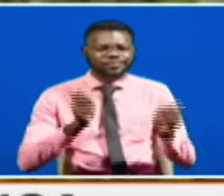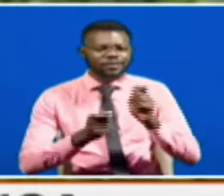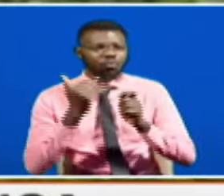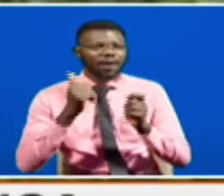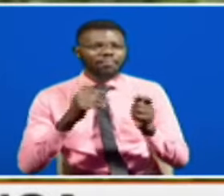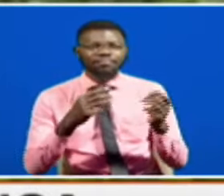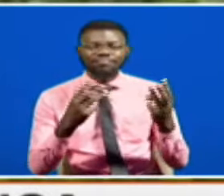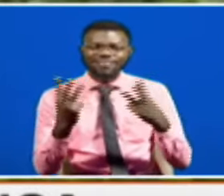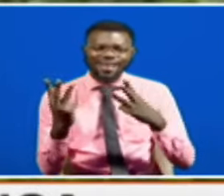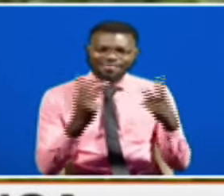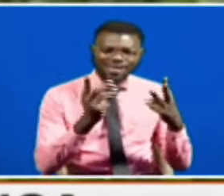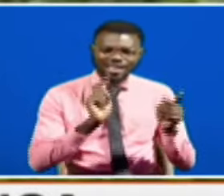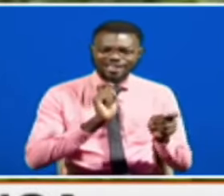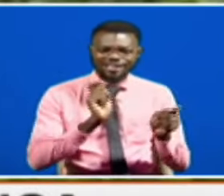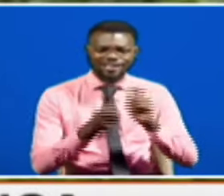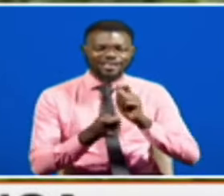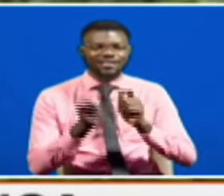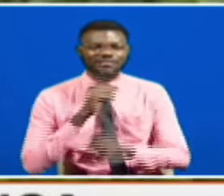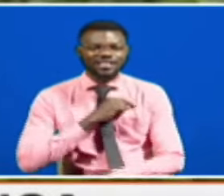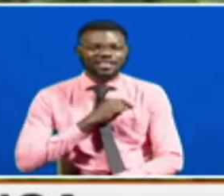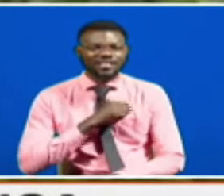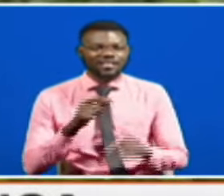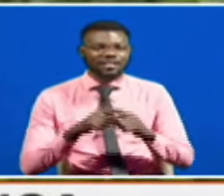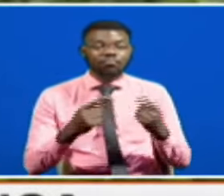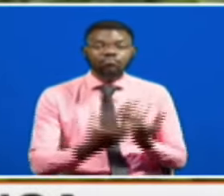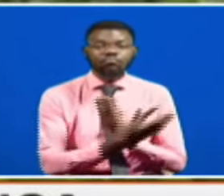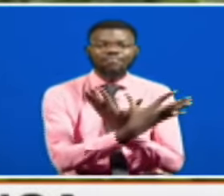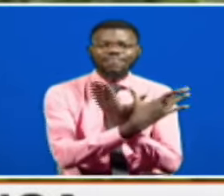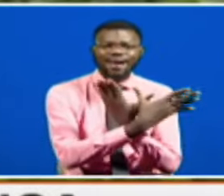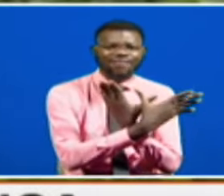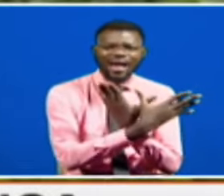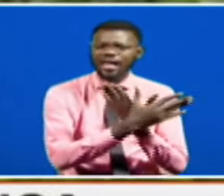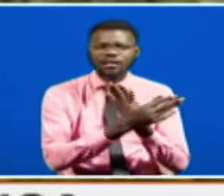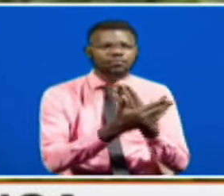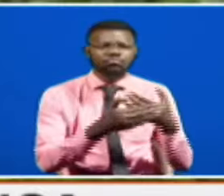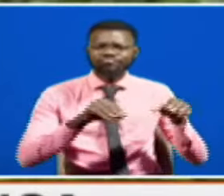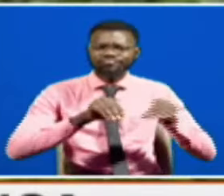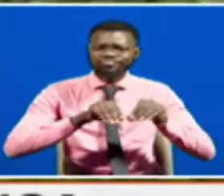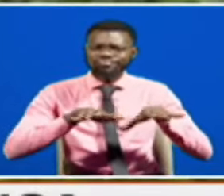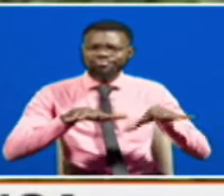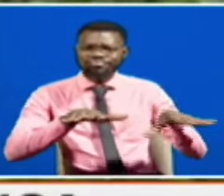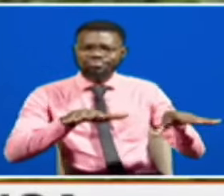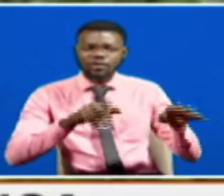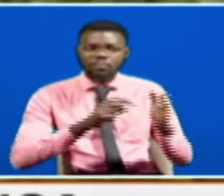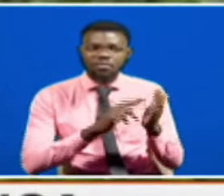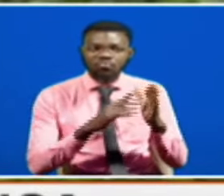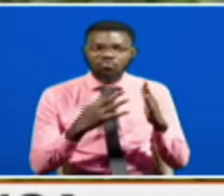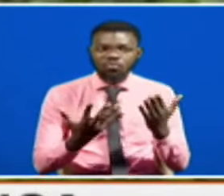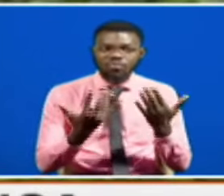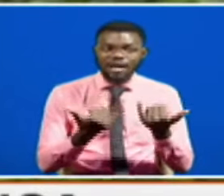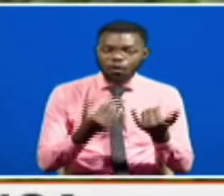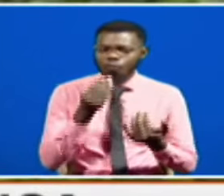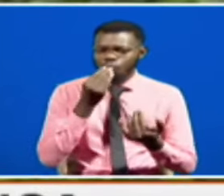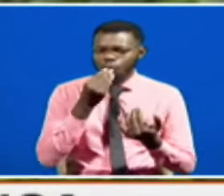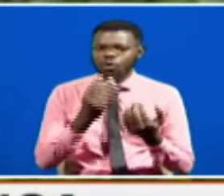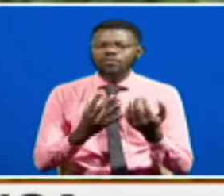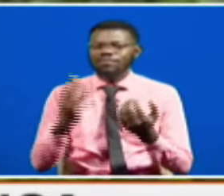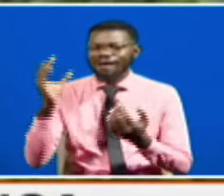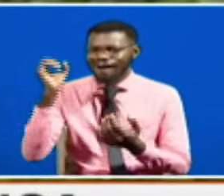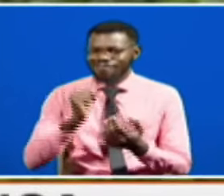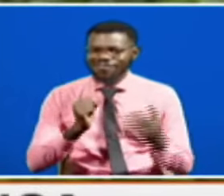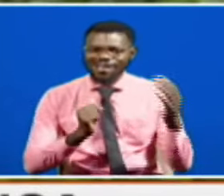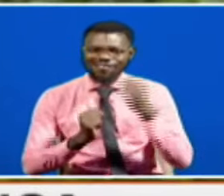change, and the emergence of butterflies signifies that we should be in a harvest mode.